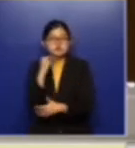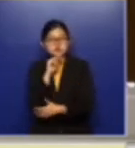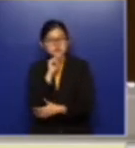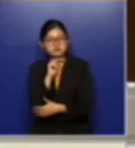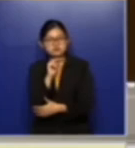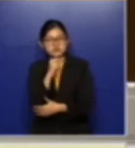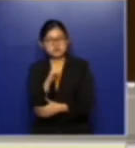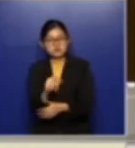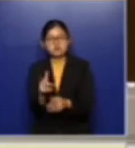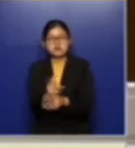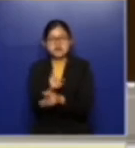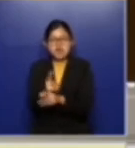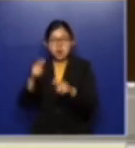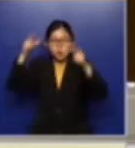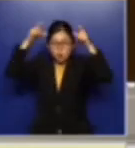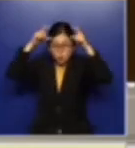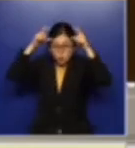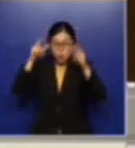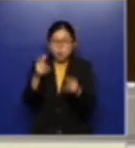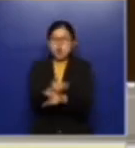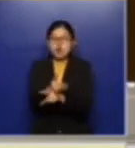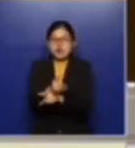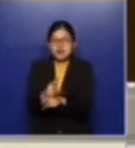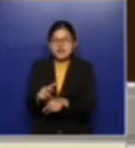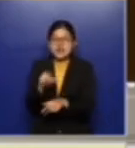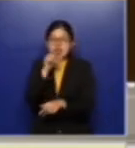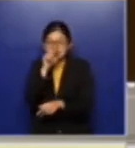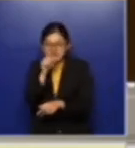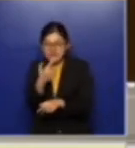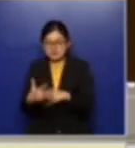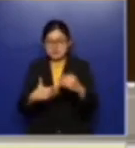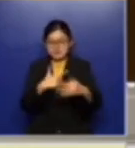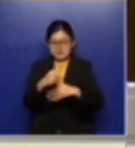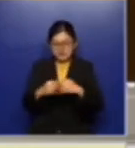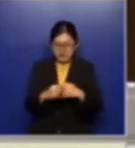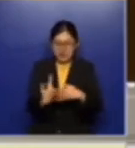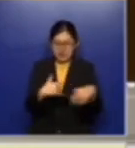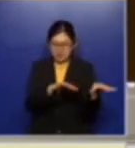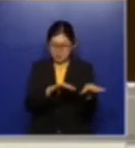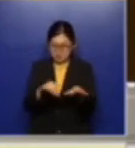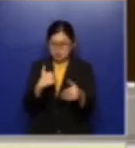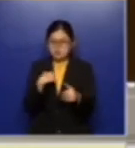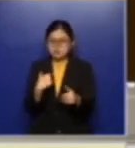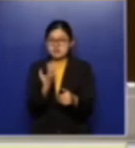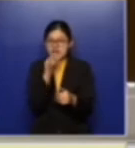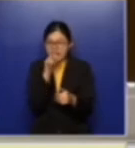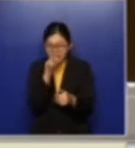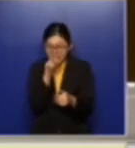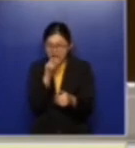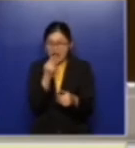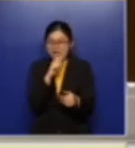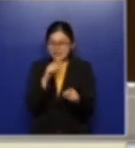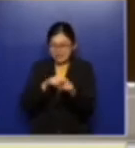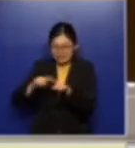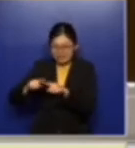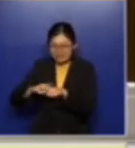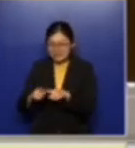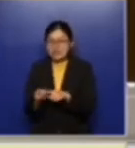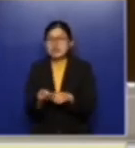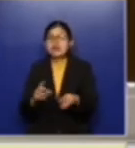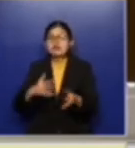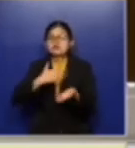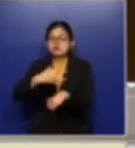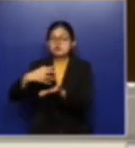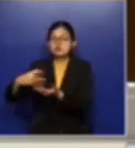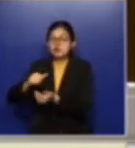ปศุสัตว์เช่นเลี้ยงวัวเลี้ยงไก่มีตลาดพร้อมมีอาหารผลิตให้พร้อมแล้วท่านจะปลูกพืชผัก